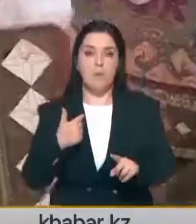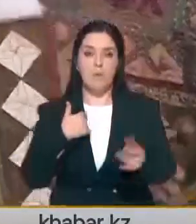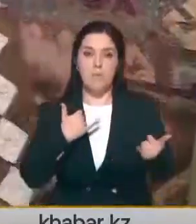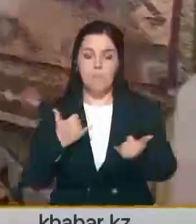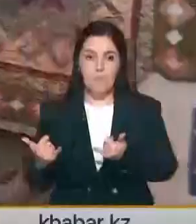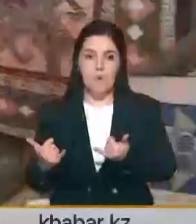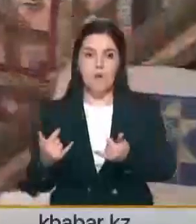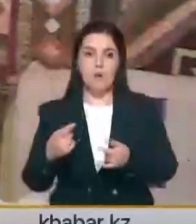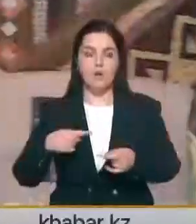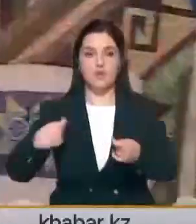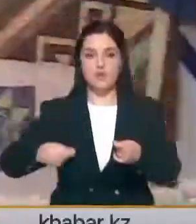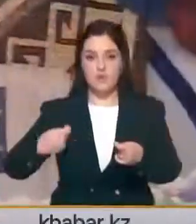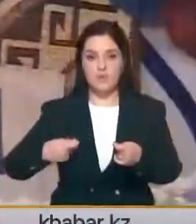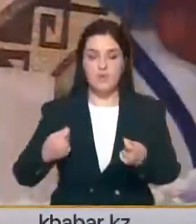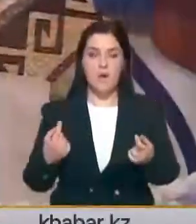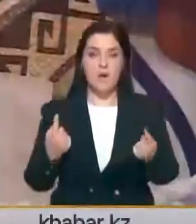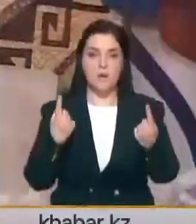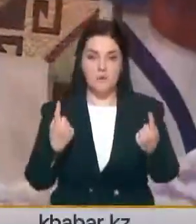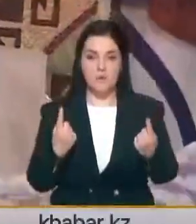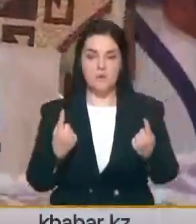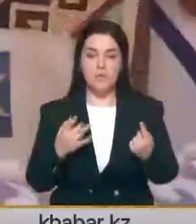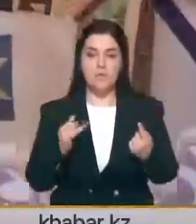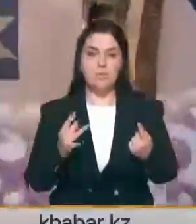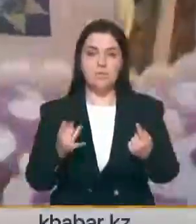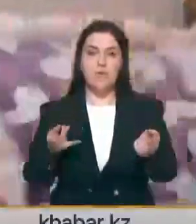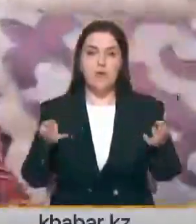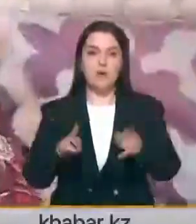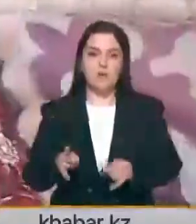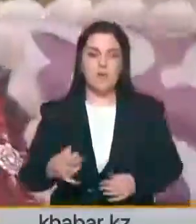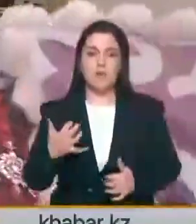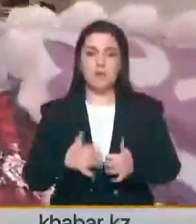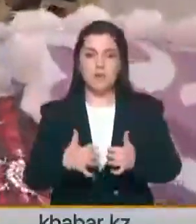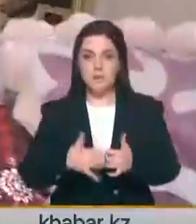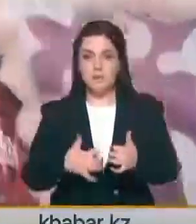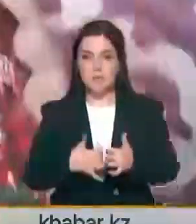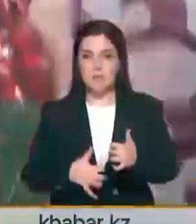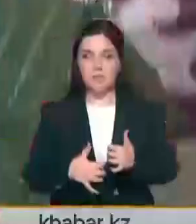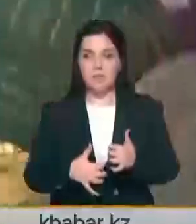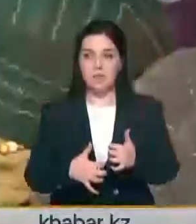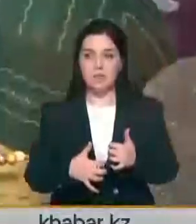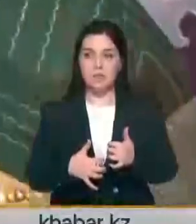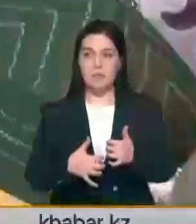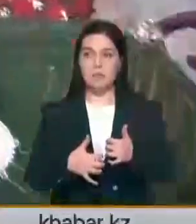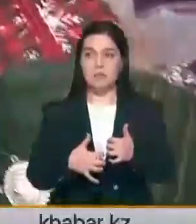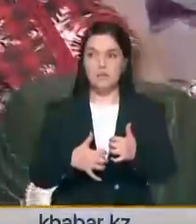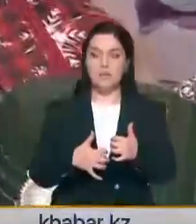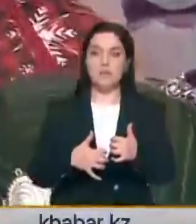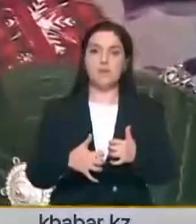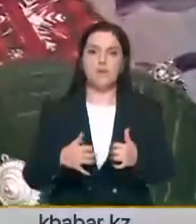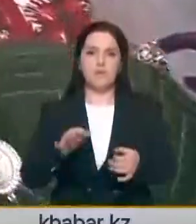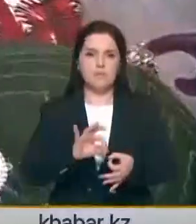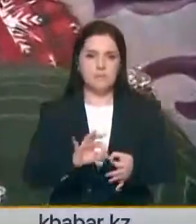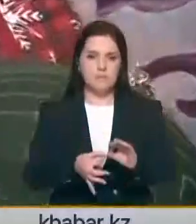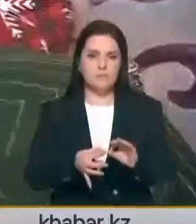Допустим, сначала мы шьем крупные изделия. Из остатков шьем вот такие средние изделия. И вот до самых мельчайших изделий